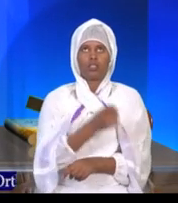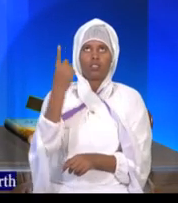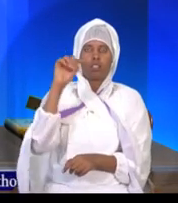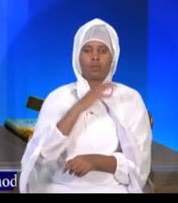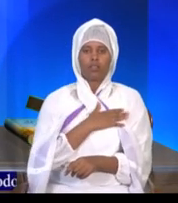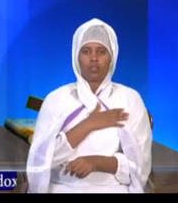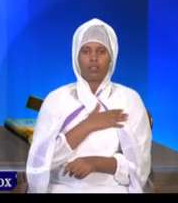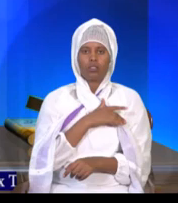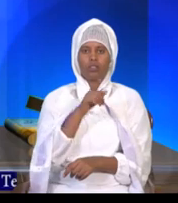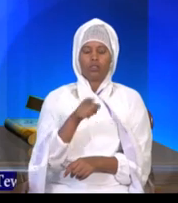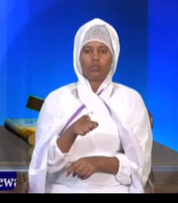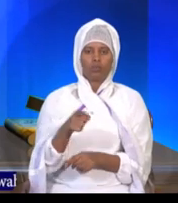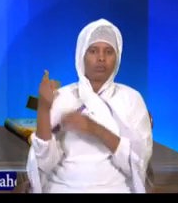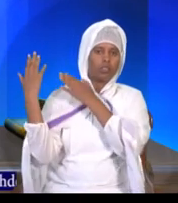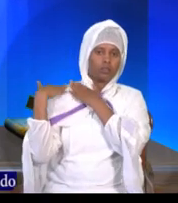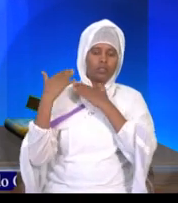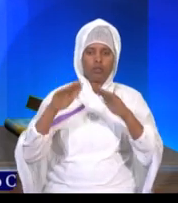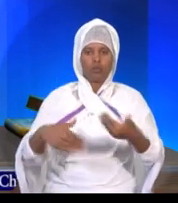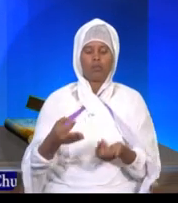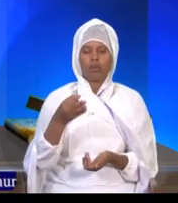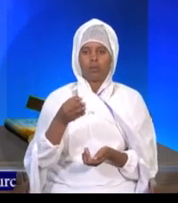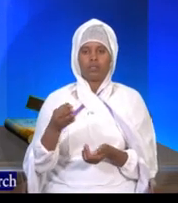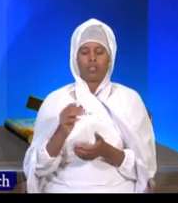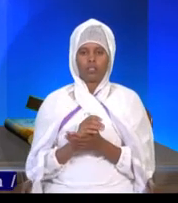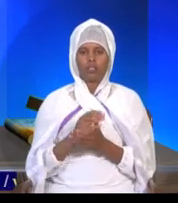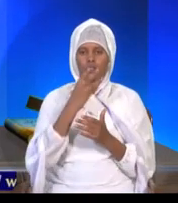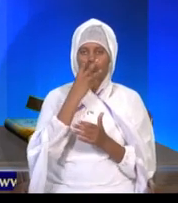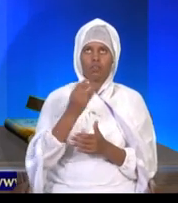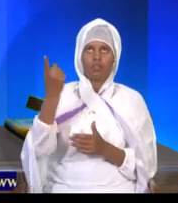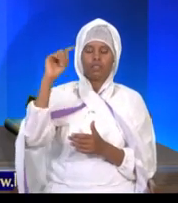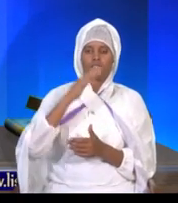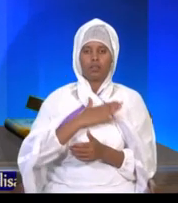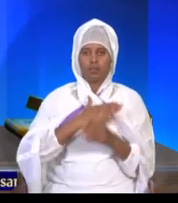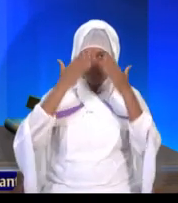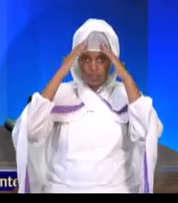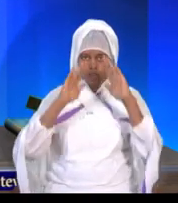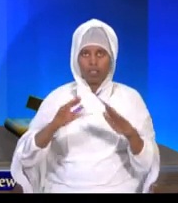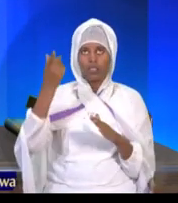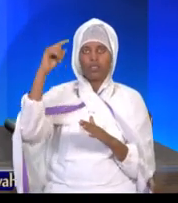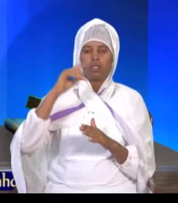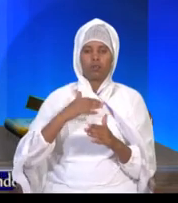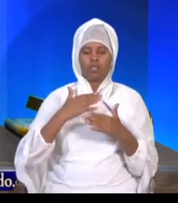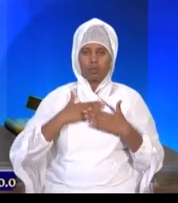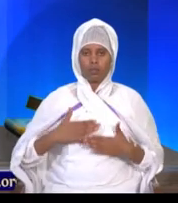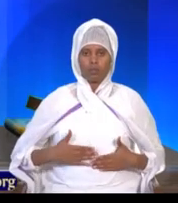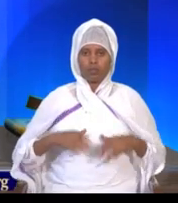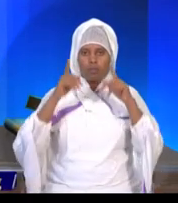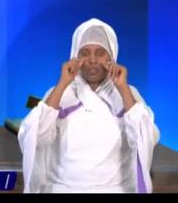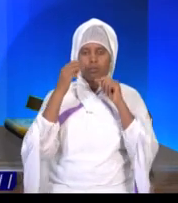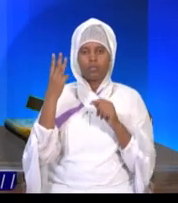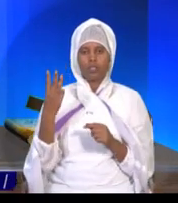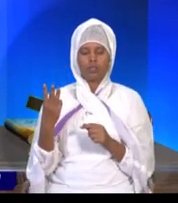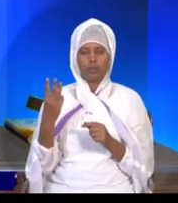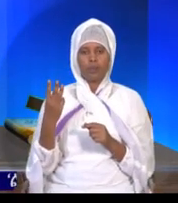ኣገልገልቲ እግዚኣብሄር እቶም ዝሸምዎም ጳጳሳት መንፈስ እግዚኣብሄር ፀጋ እግዚኣብሄር ኣብ ሰብነቶም